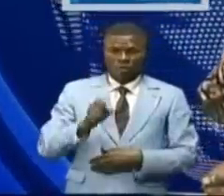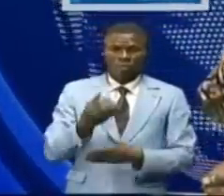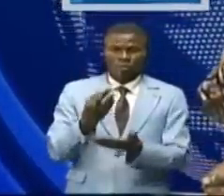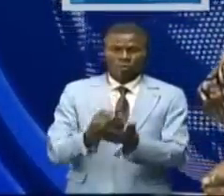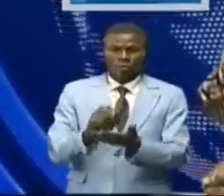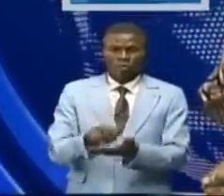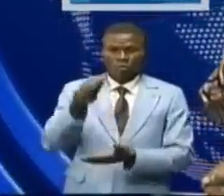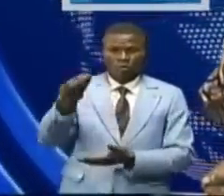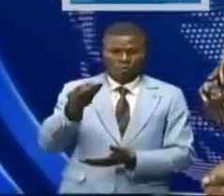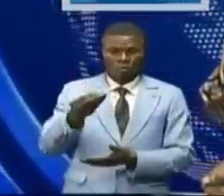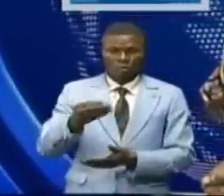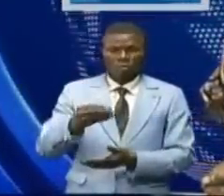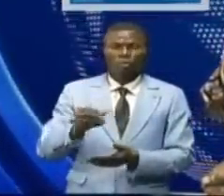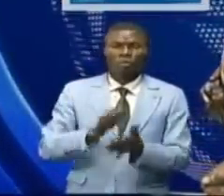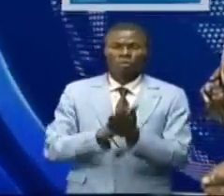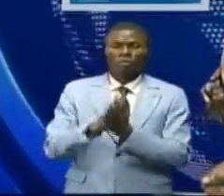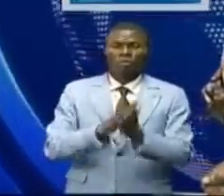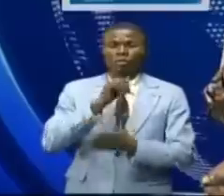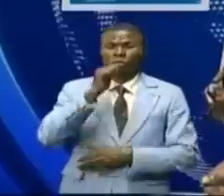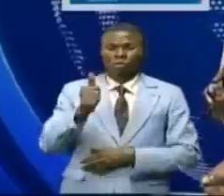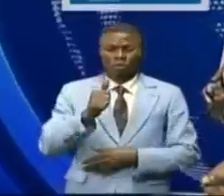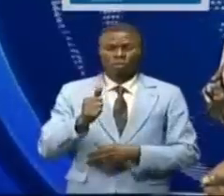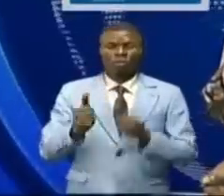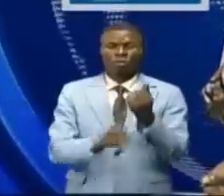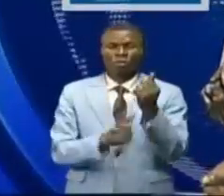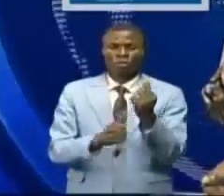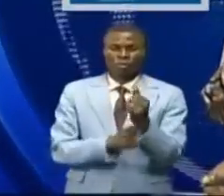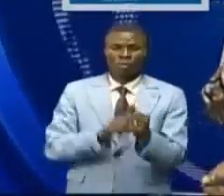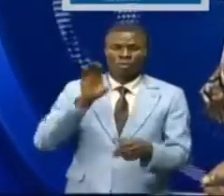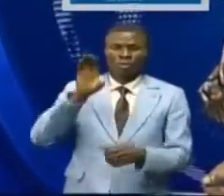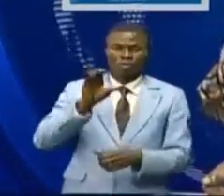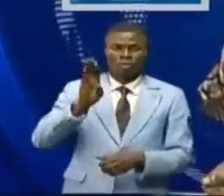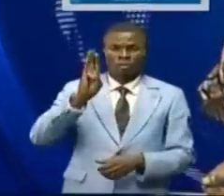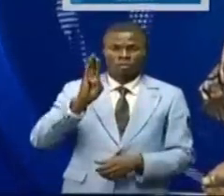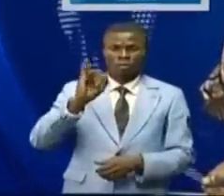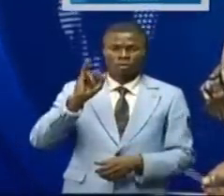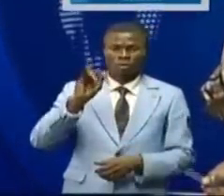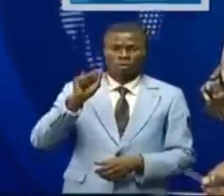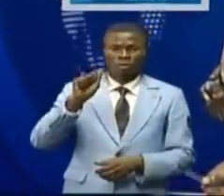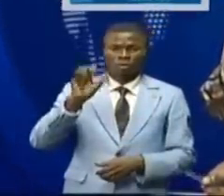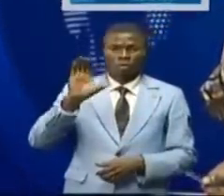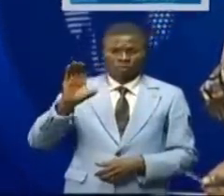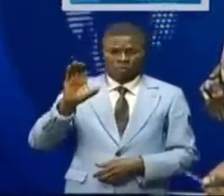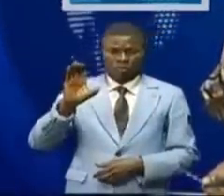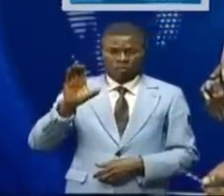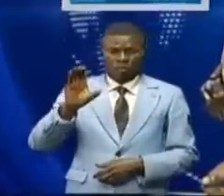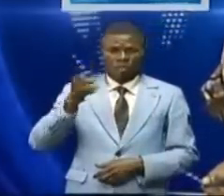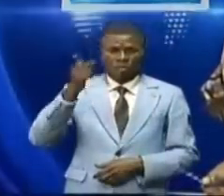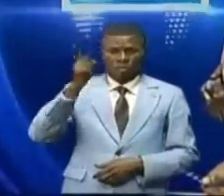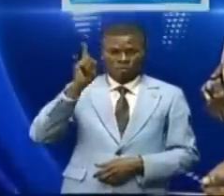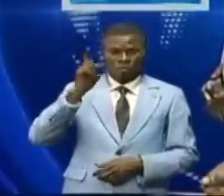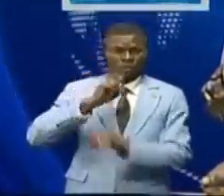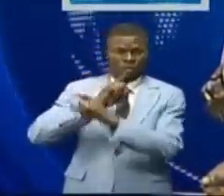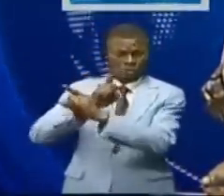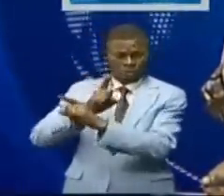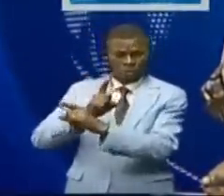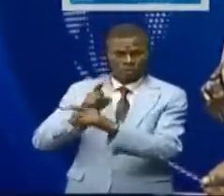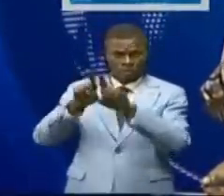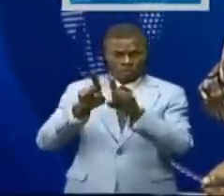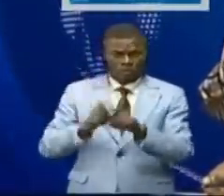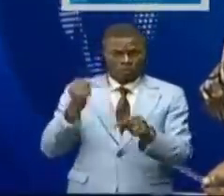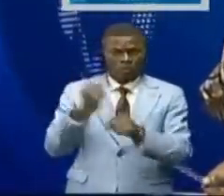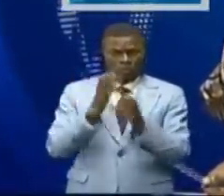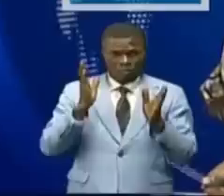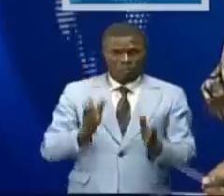financer le désintéressement des créanciers de la banque dont prioritairement les épargnants et les